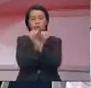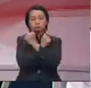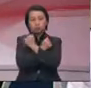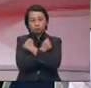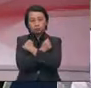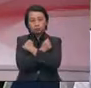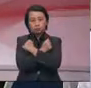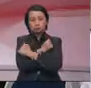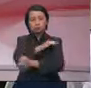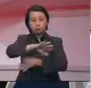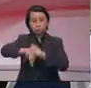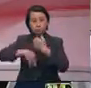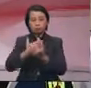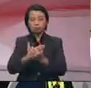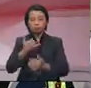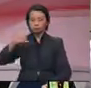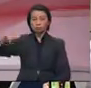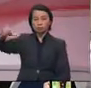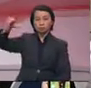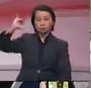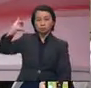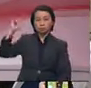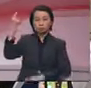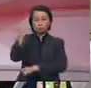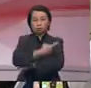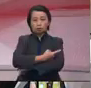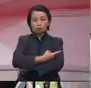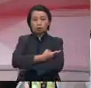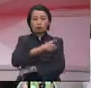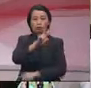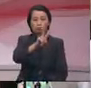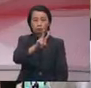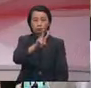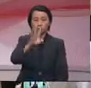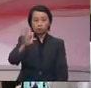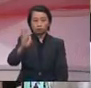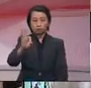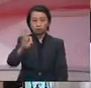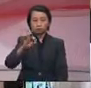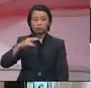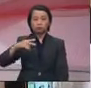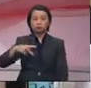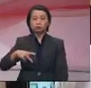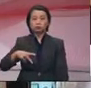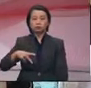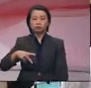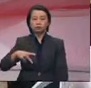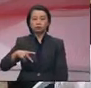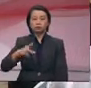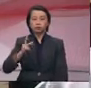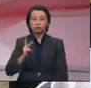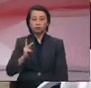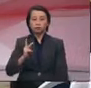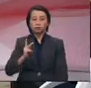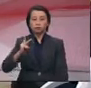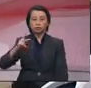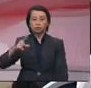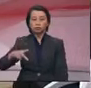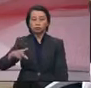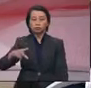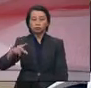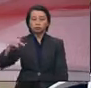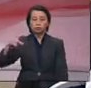sekalian. Semalam merupakan hari ke-29 pelaksanaan Perintah Kawalan